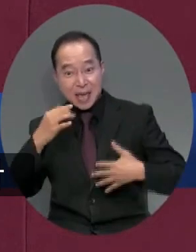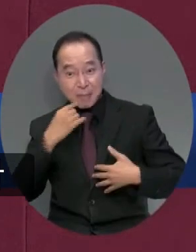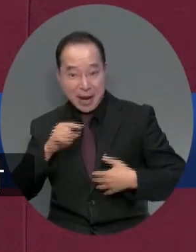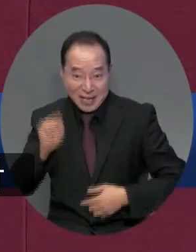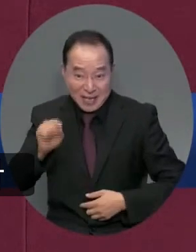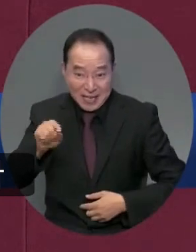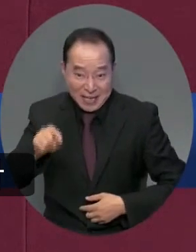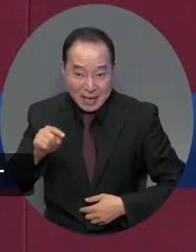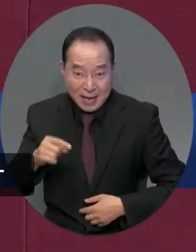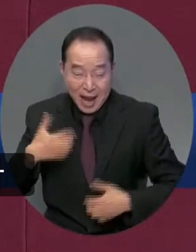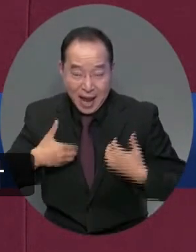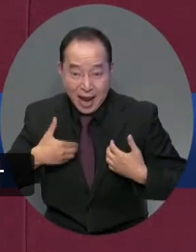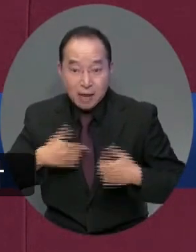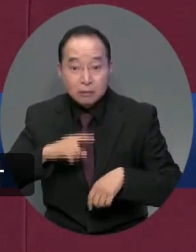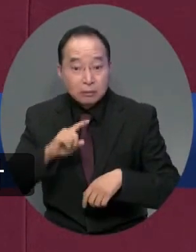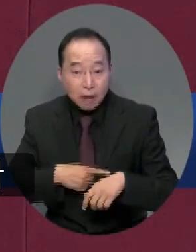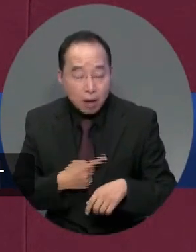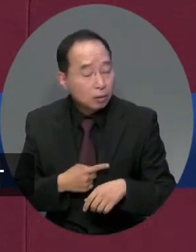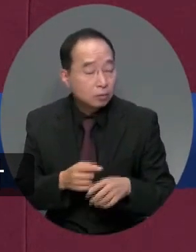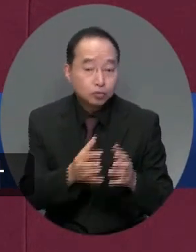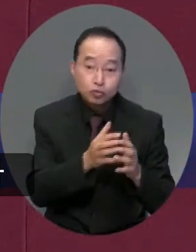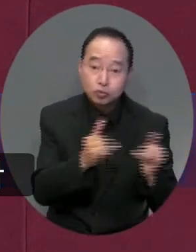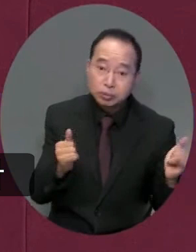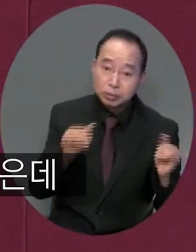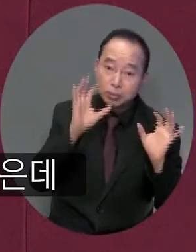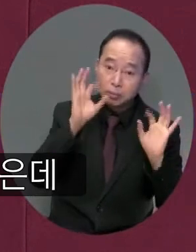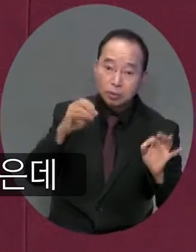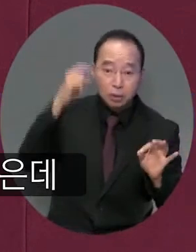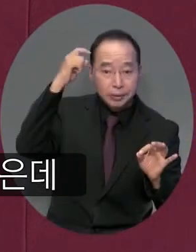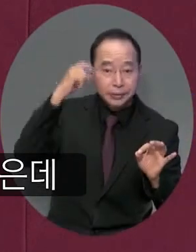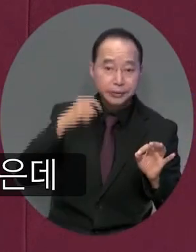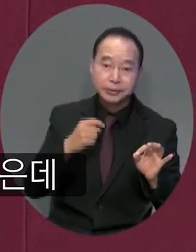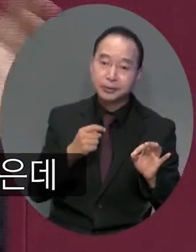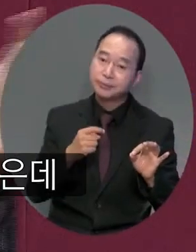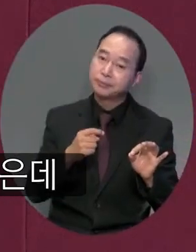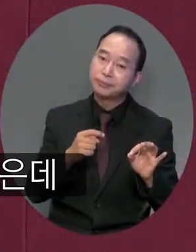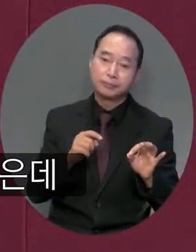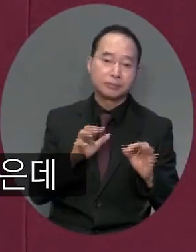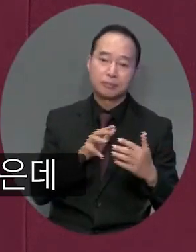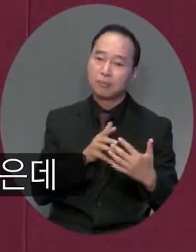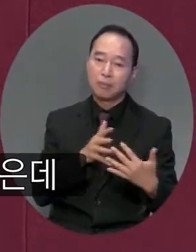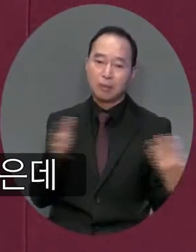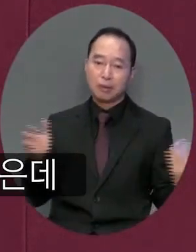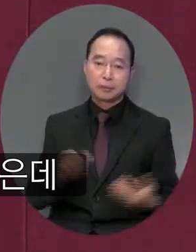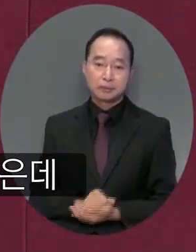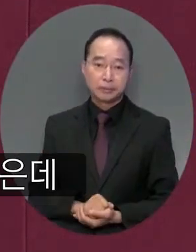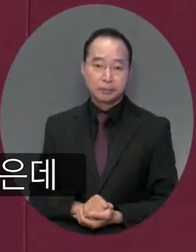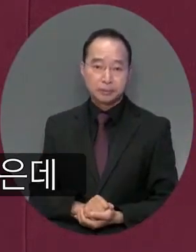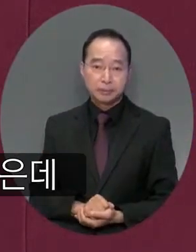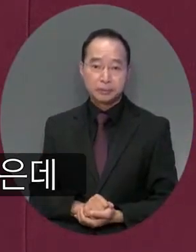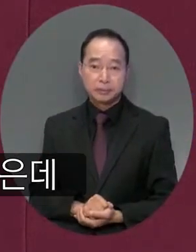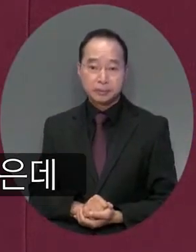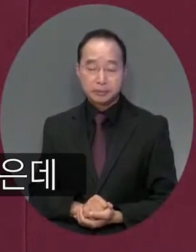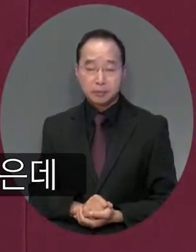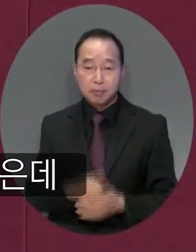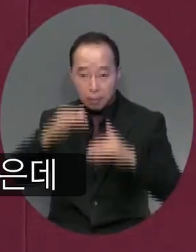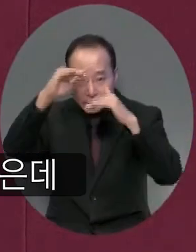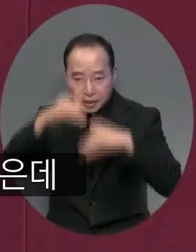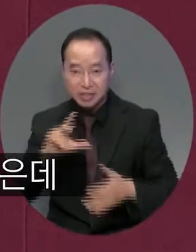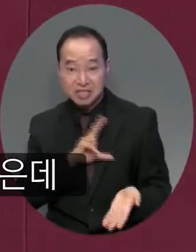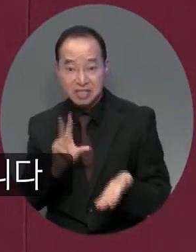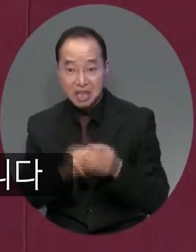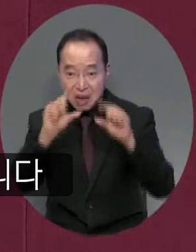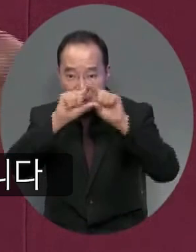방기되고 국민과의 거리는 멀어졌습니다. 낚시용으로 선정적 제목만 난무하고 실제 기사를 보면 그렇지도